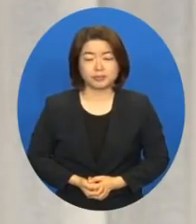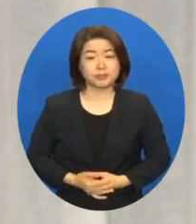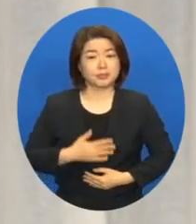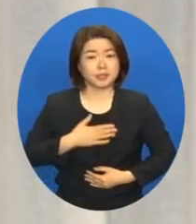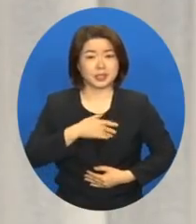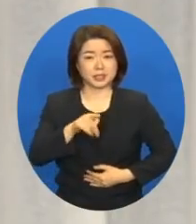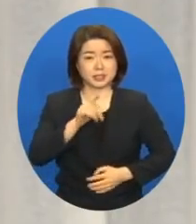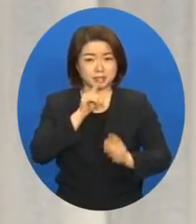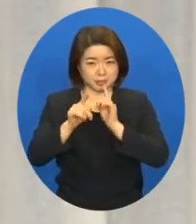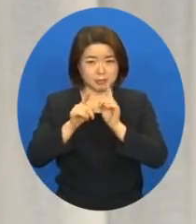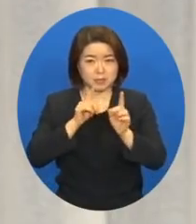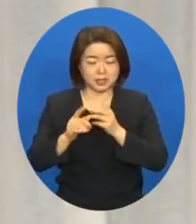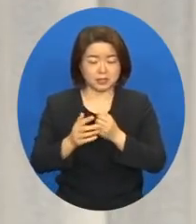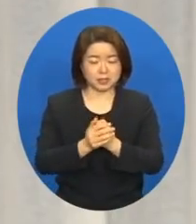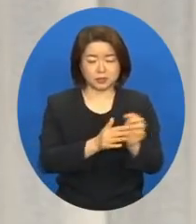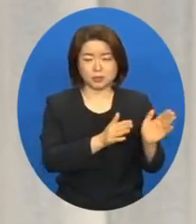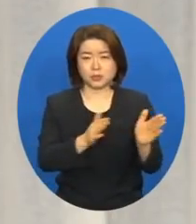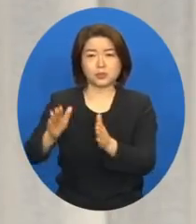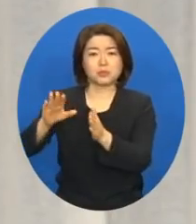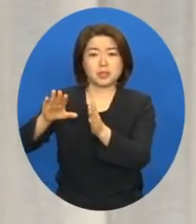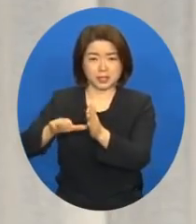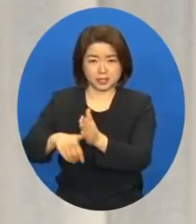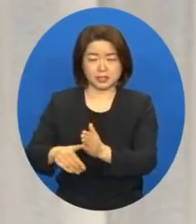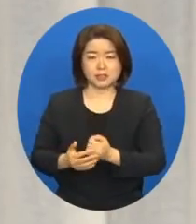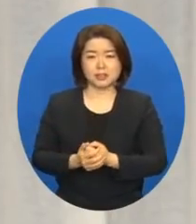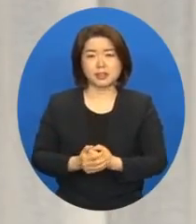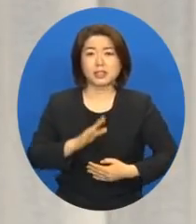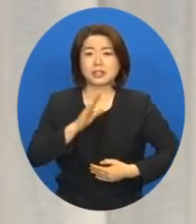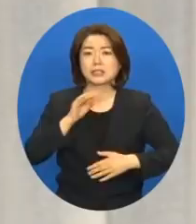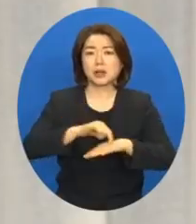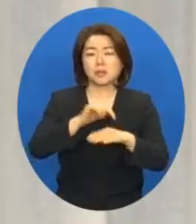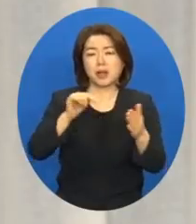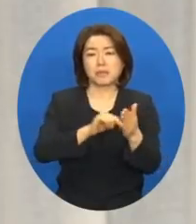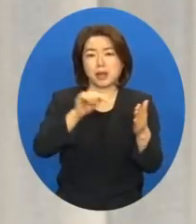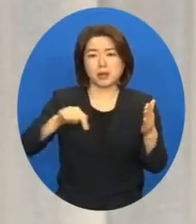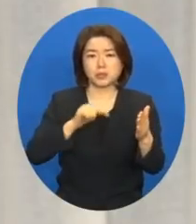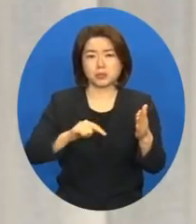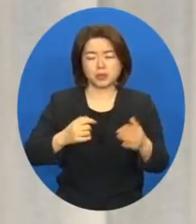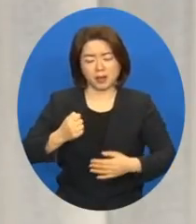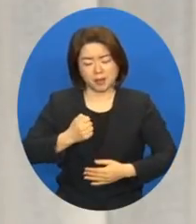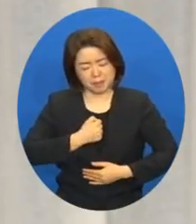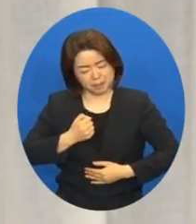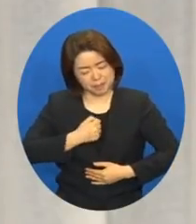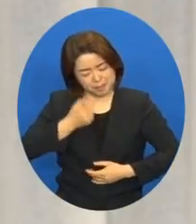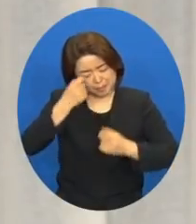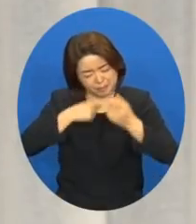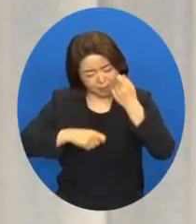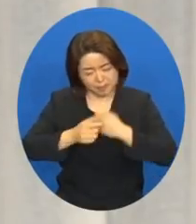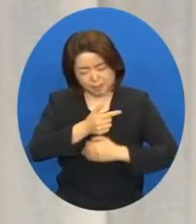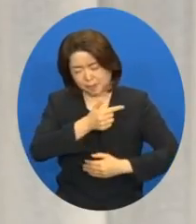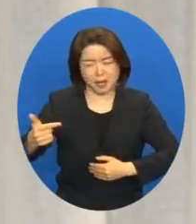저는 이 말씀을 준비하면서 정말 마음에 애통함이 엄청 컸어요.